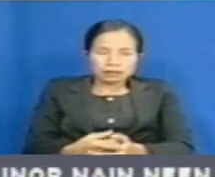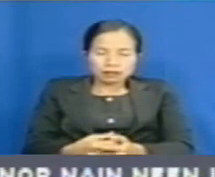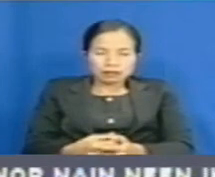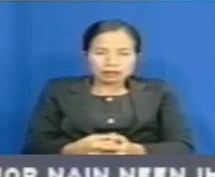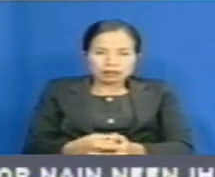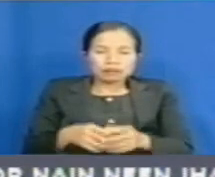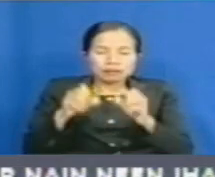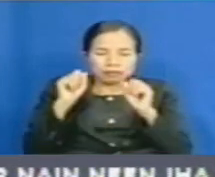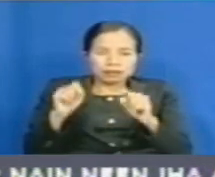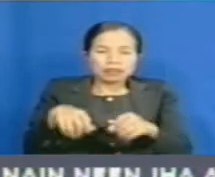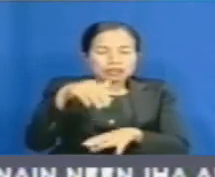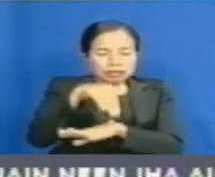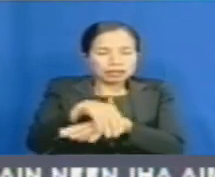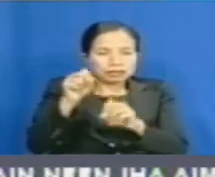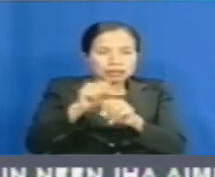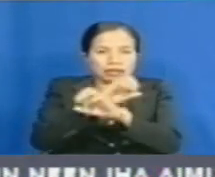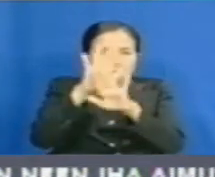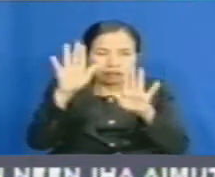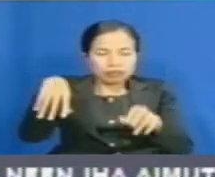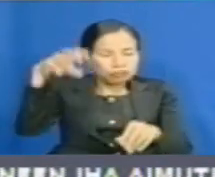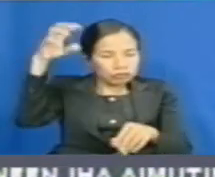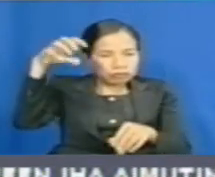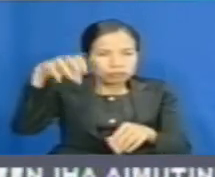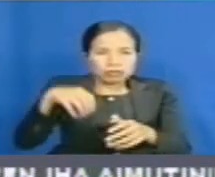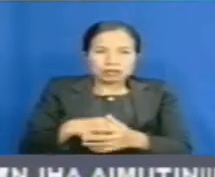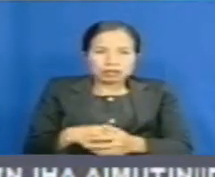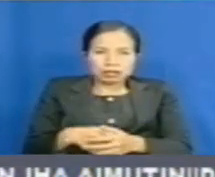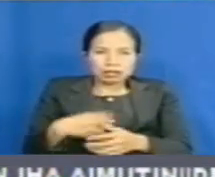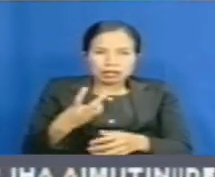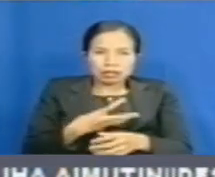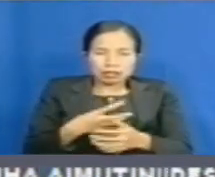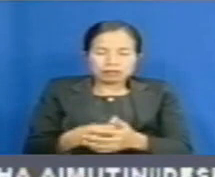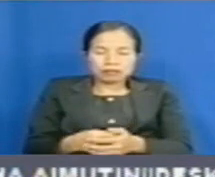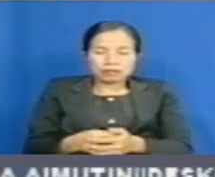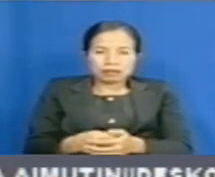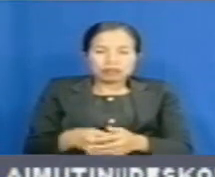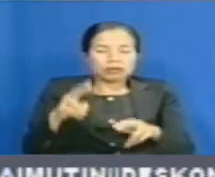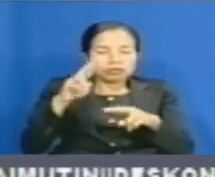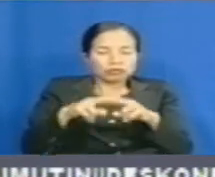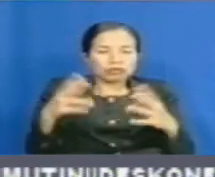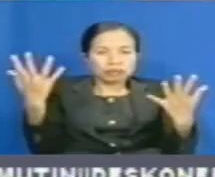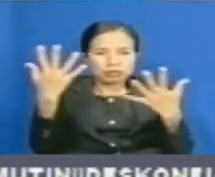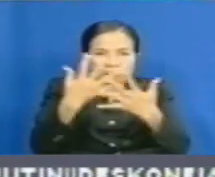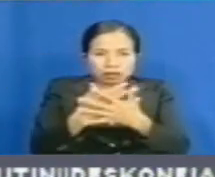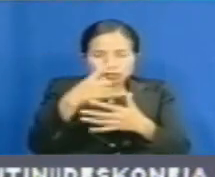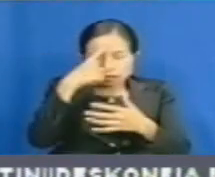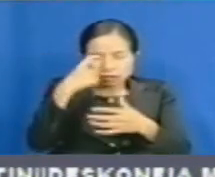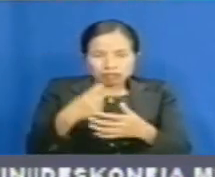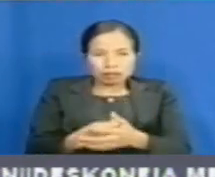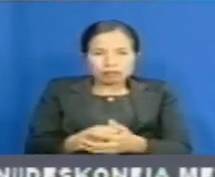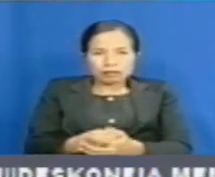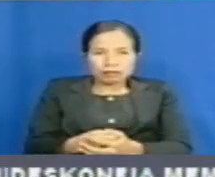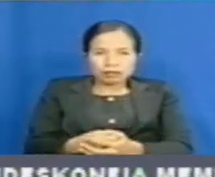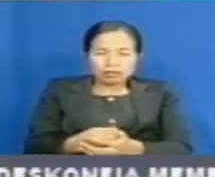bele ni kalam bele lakan. Kalau udan mai kalan amin tetap tu nak tambah lor lah